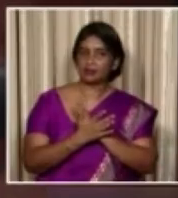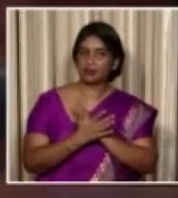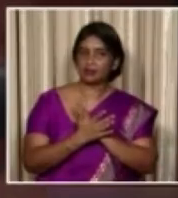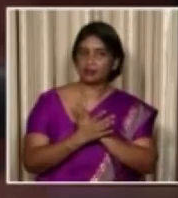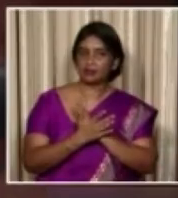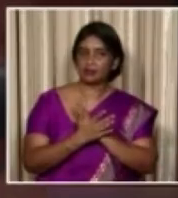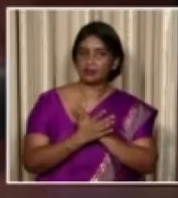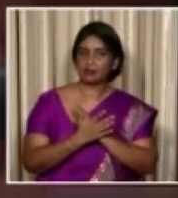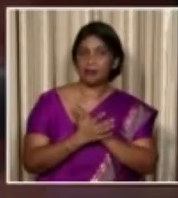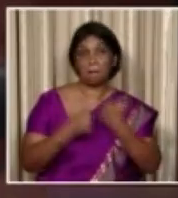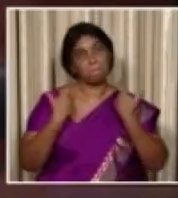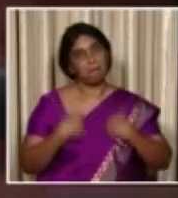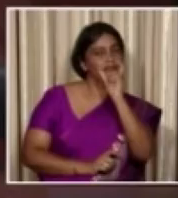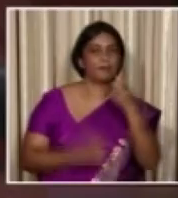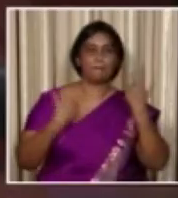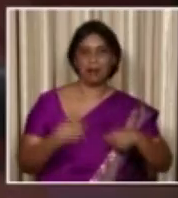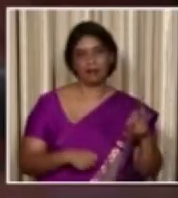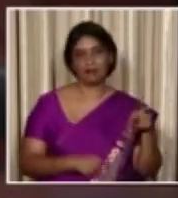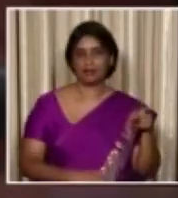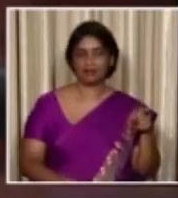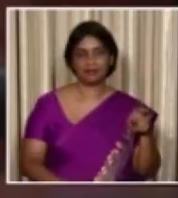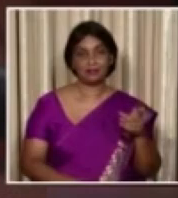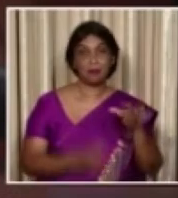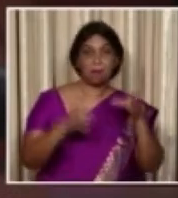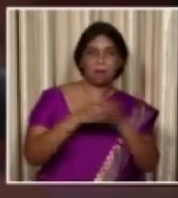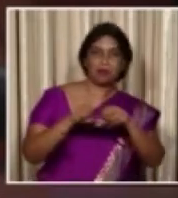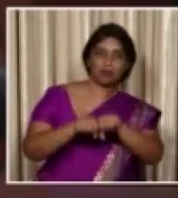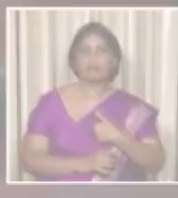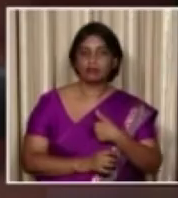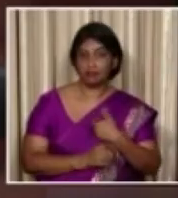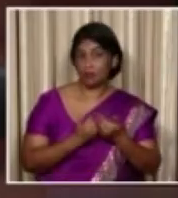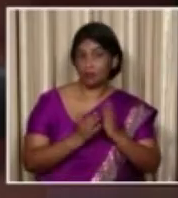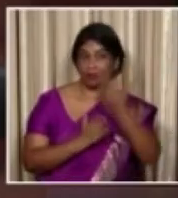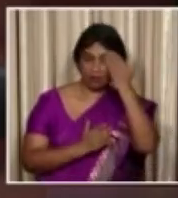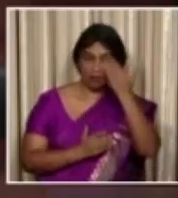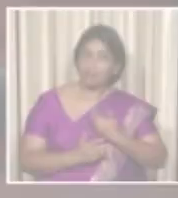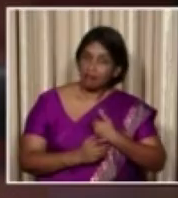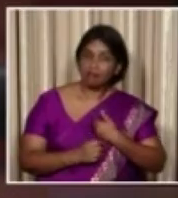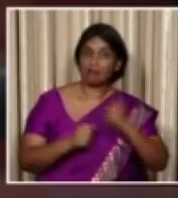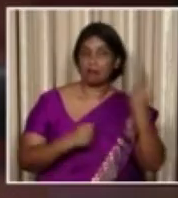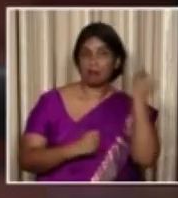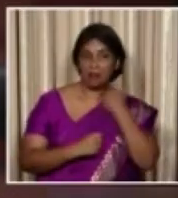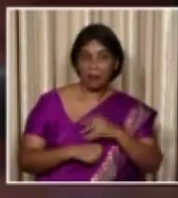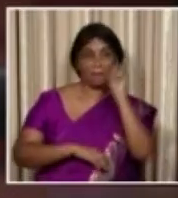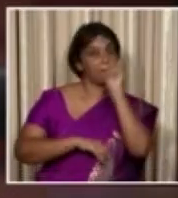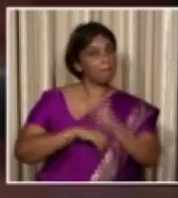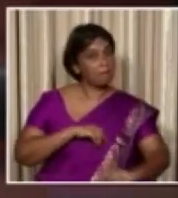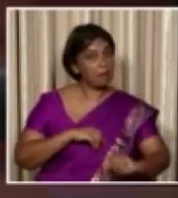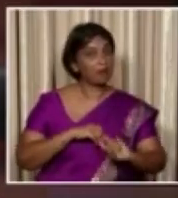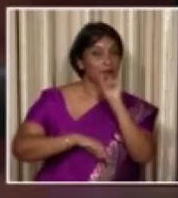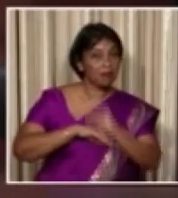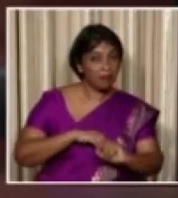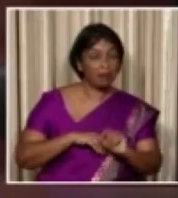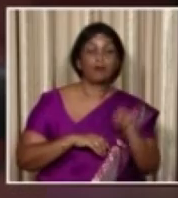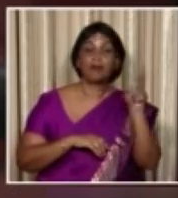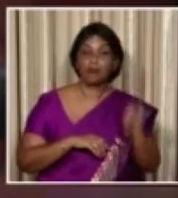කාර්යයන්න මහින්ද ගේම්. ආම්. ගේම් මාස්ටර්. නේද? පාක්ෂ කඩලා තියෙනවා, අරන් තියෙනවා. Taman ඝාතනය කරන්න කුමන්ත්‍රණය කරයි කියන